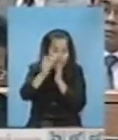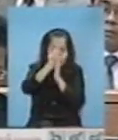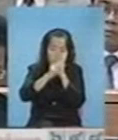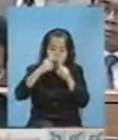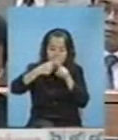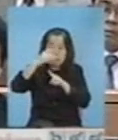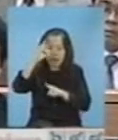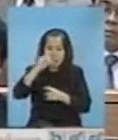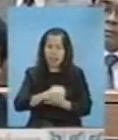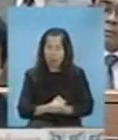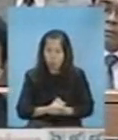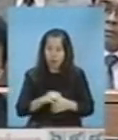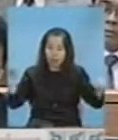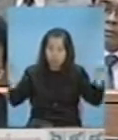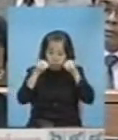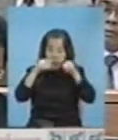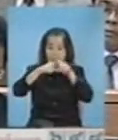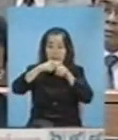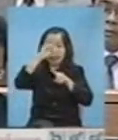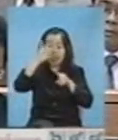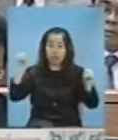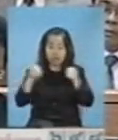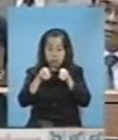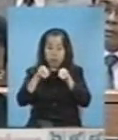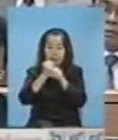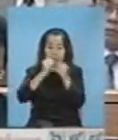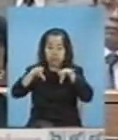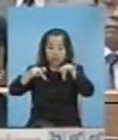เดือนเอาเข้าจริงยังไม่ทันถึงเดือนเรียบร้อย